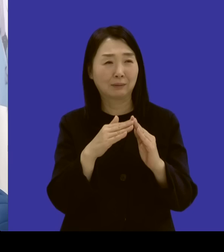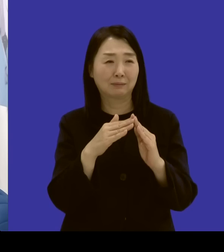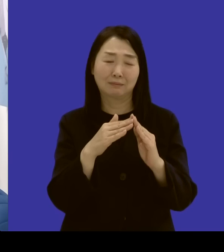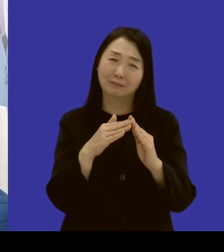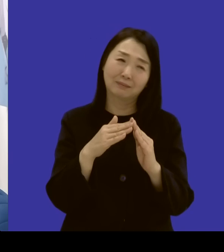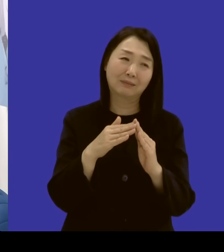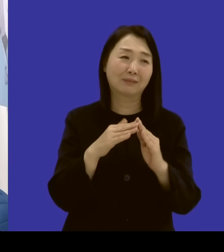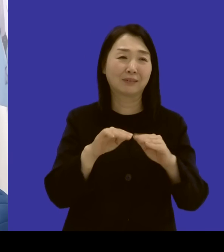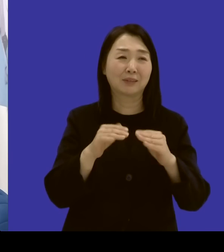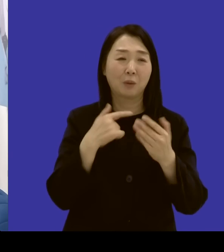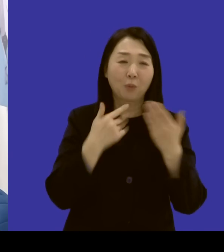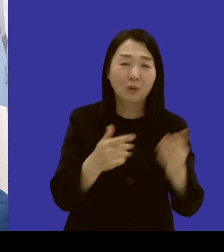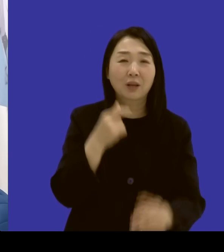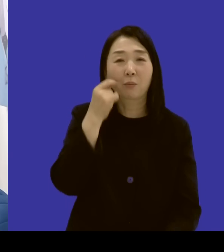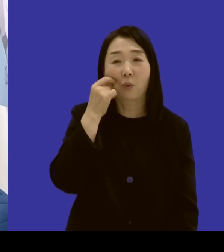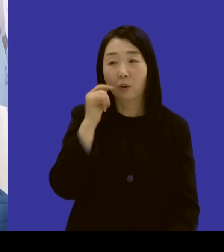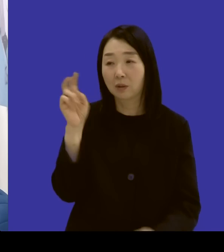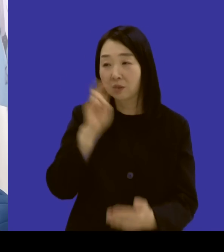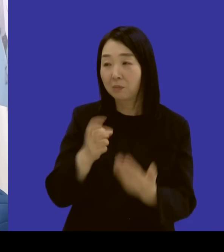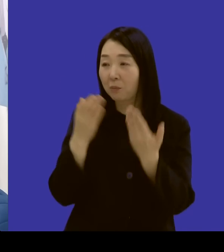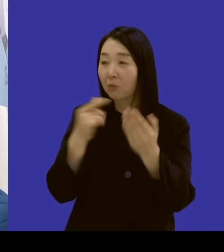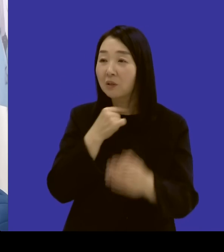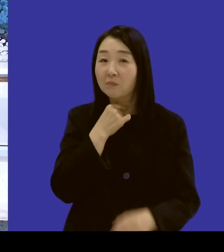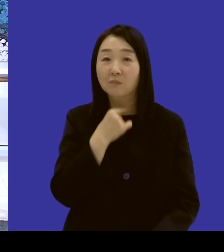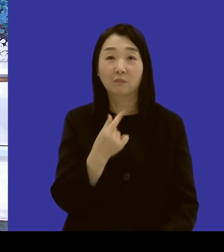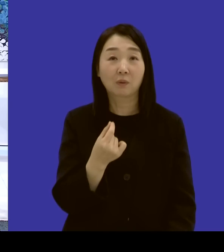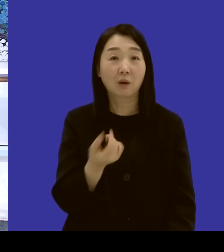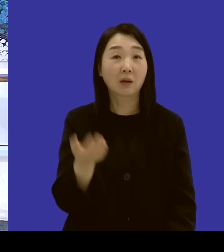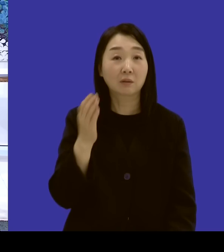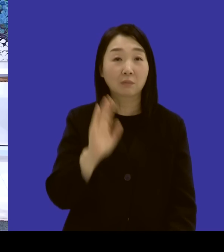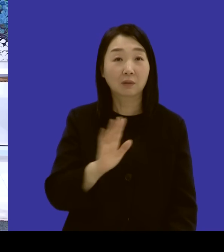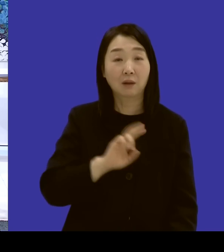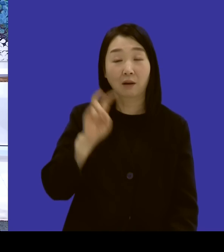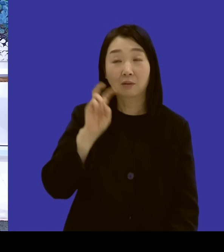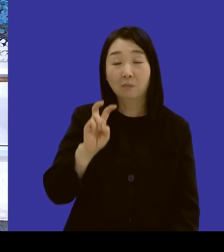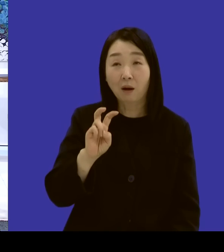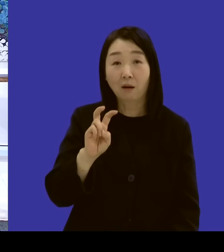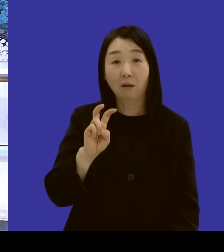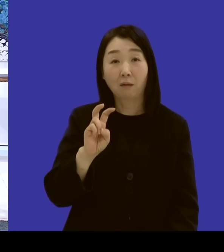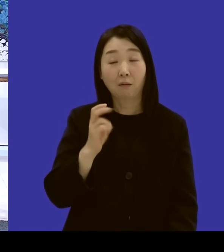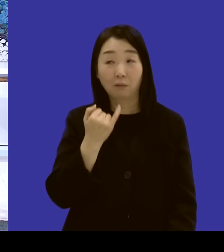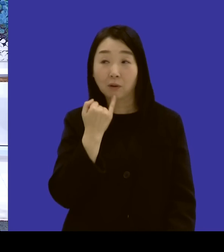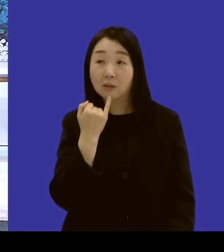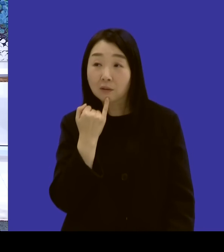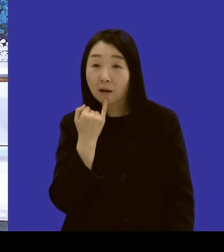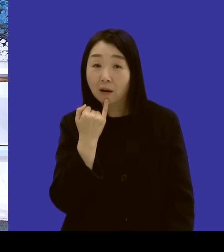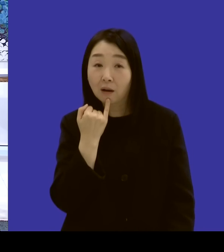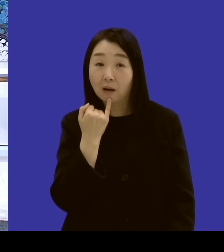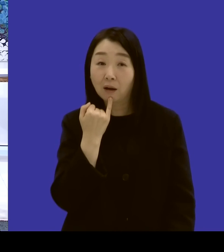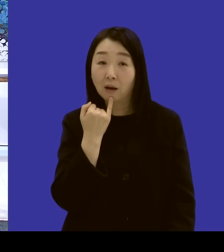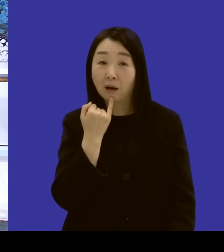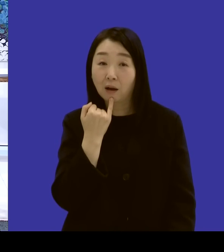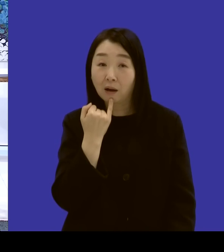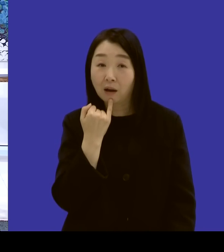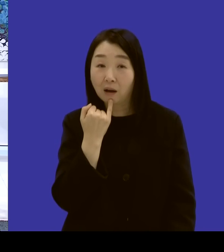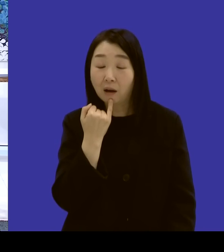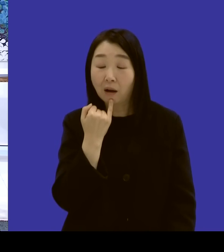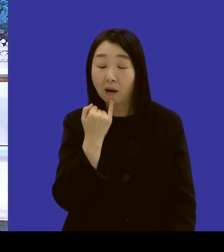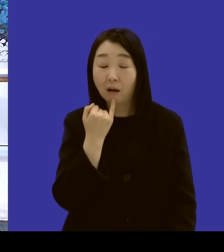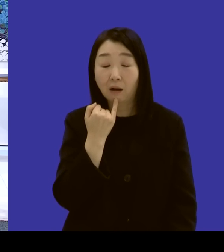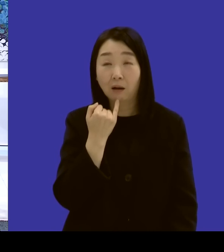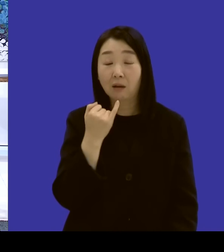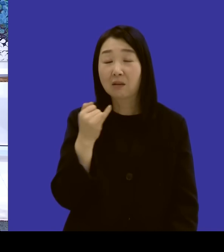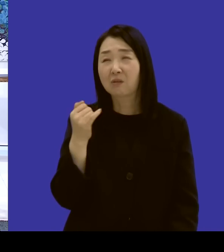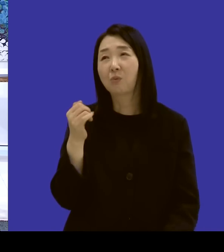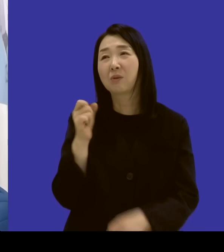힘들고 또 음악으로 봉사를 하고 싶어도 갑자기 저 음악 좀 하면 안 될까요? 뭐 다 벌써 하시고 계신 분들이 계시고